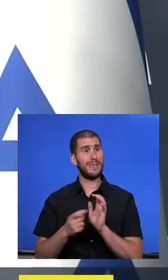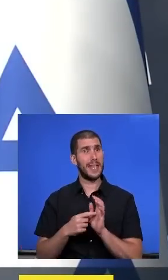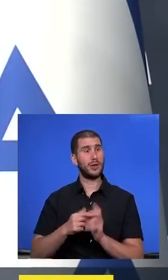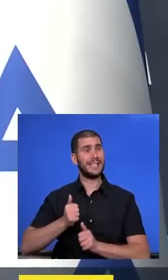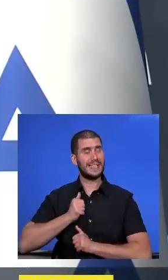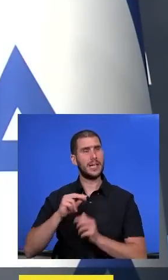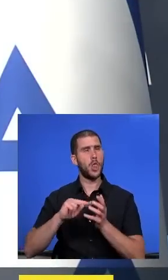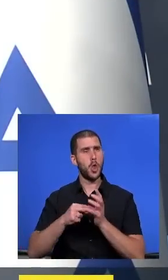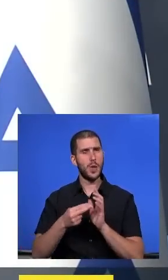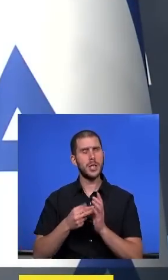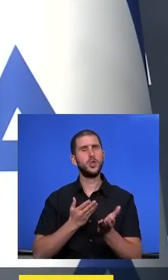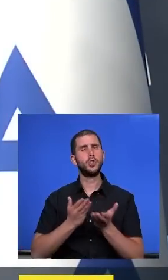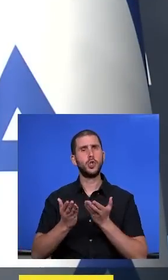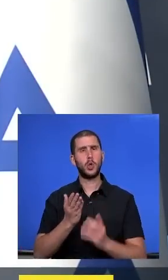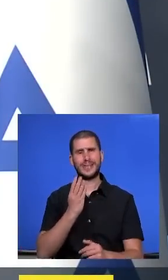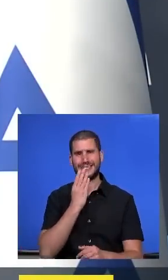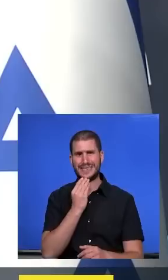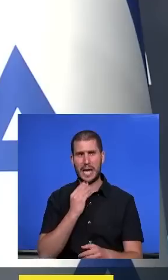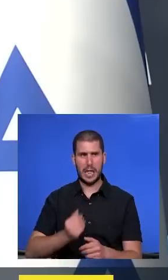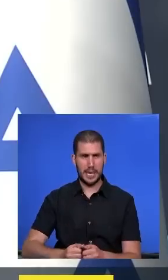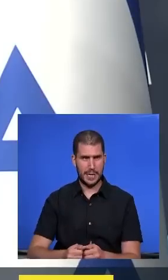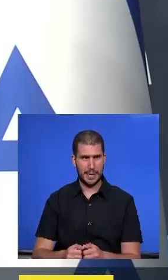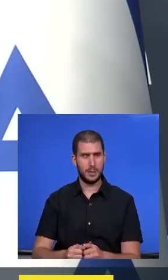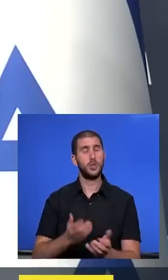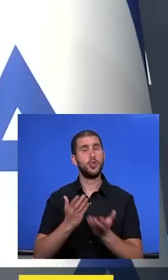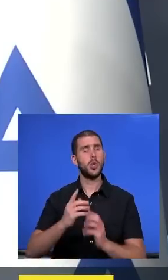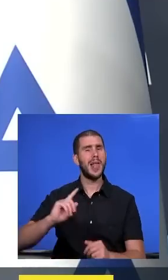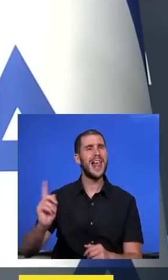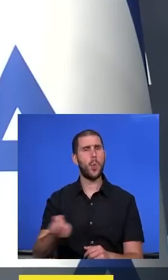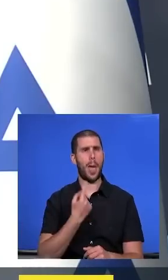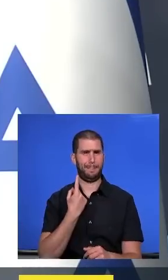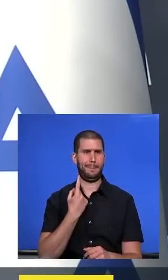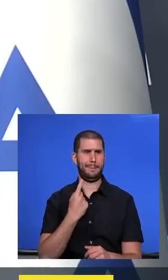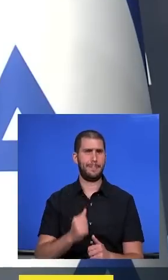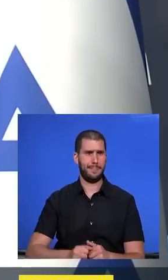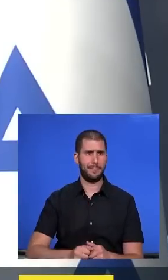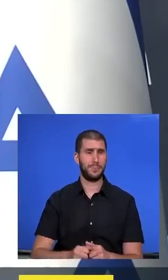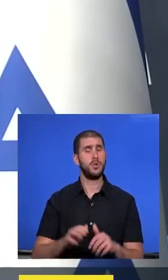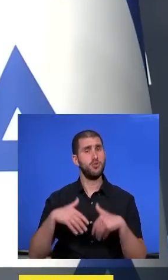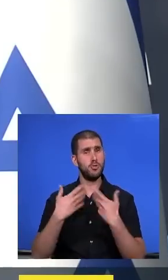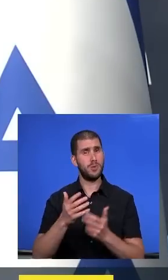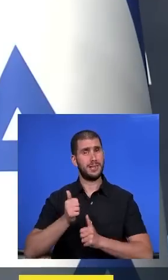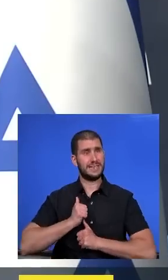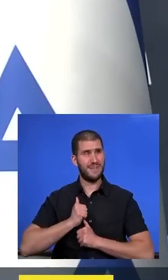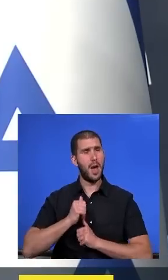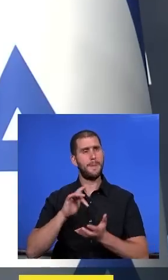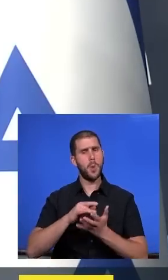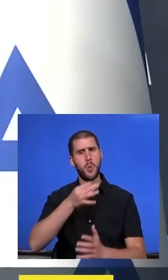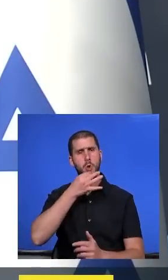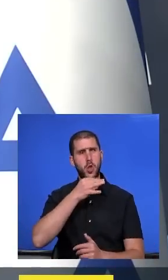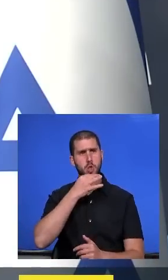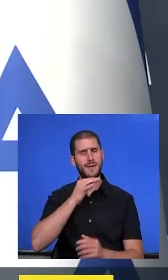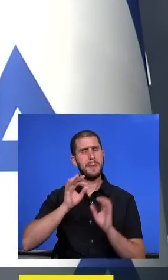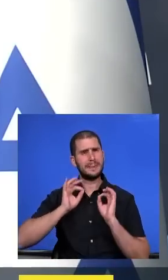זה תוכנית של שירות ישראלי, שירות לכל, שיביא את הצבא למקום טוב יותר